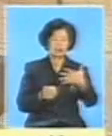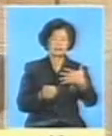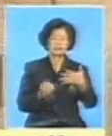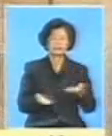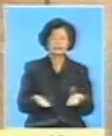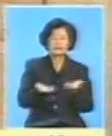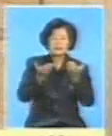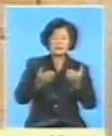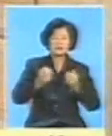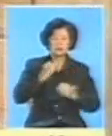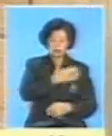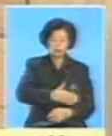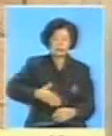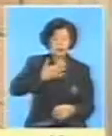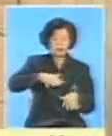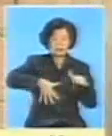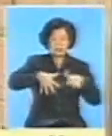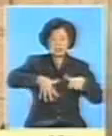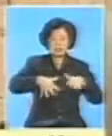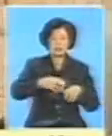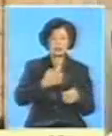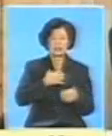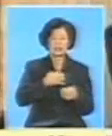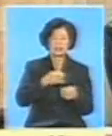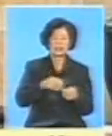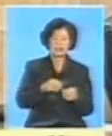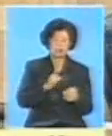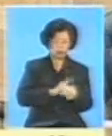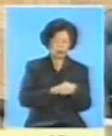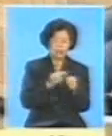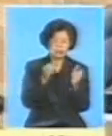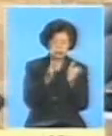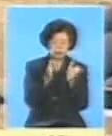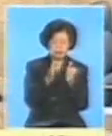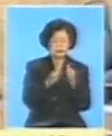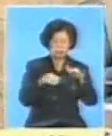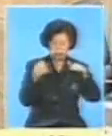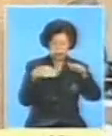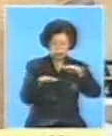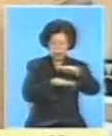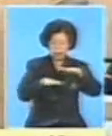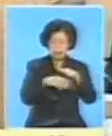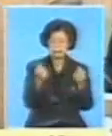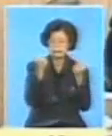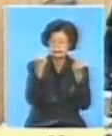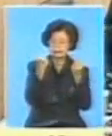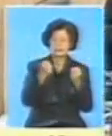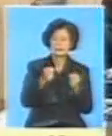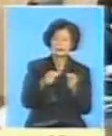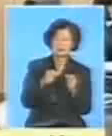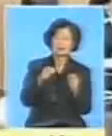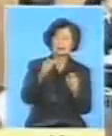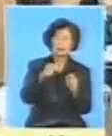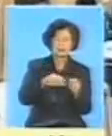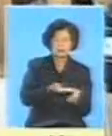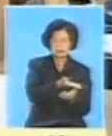าธารณสุขสุขภาพประชาชนอันนี้เราก็ปรารถนาจะทำให้เวลาสั้นนะครับให้มันวางรากฐานเสริมความเข้มแข็งความทั่วถึงคุณภ